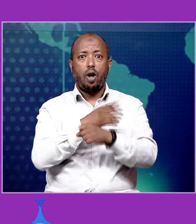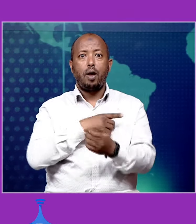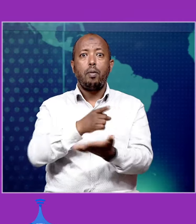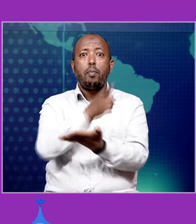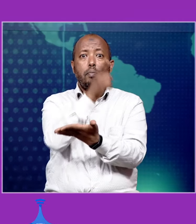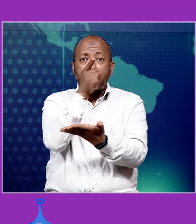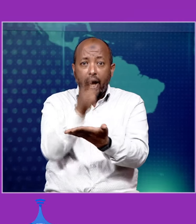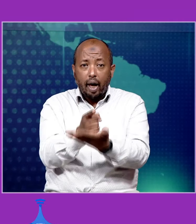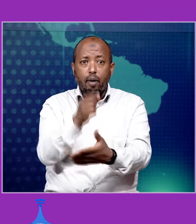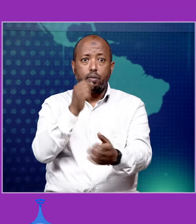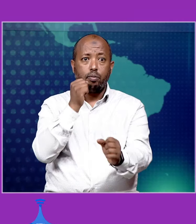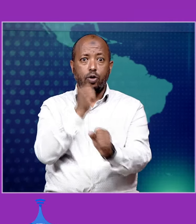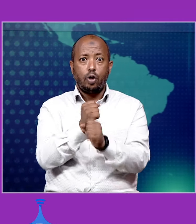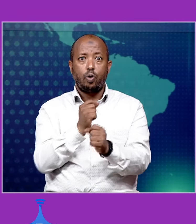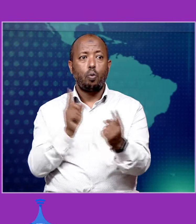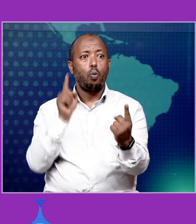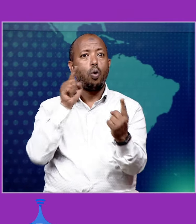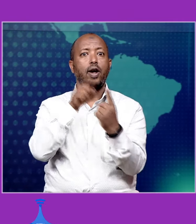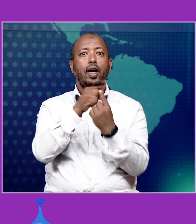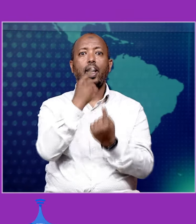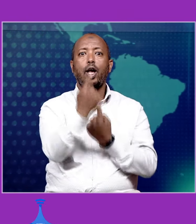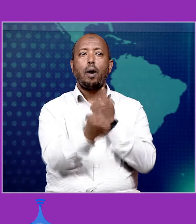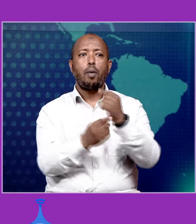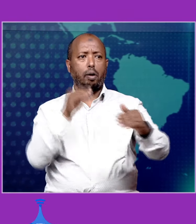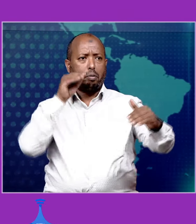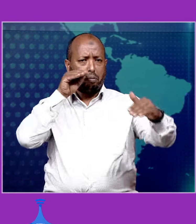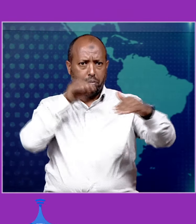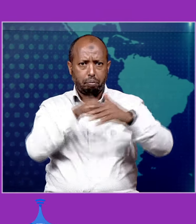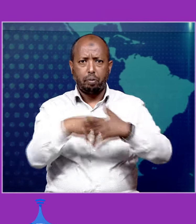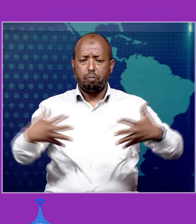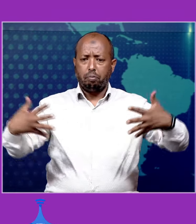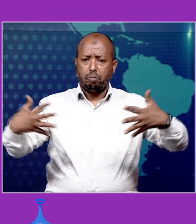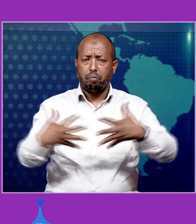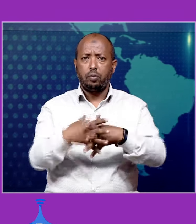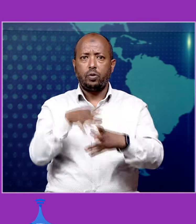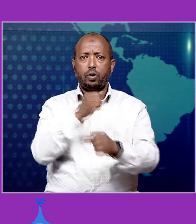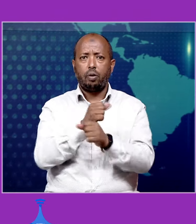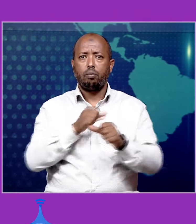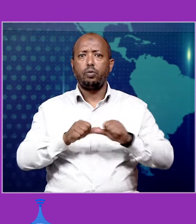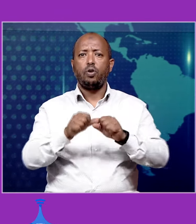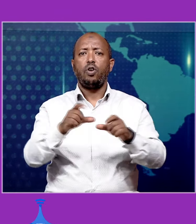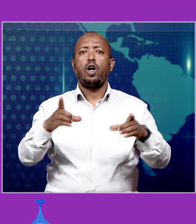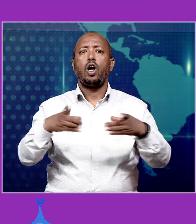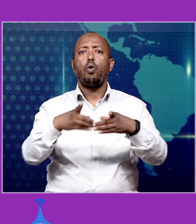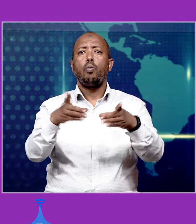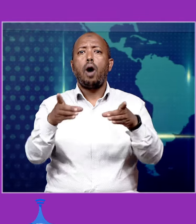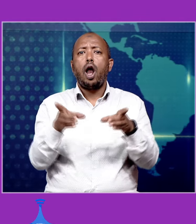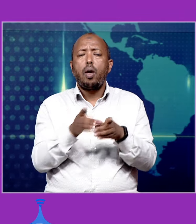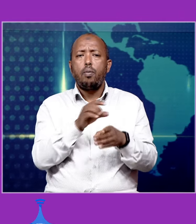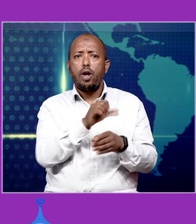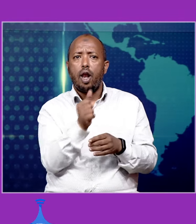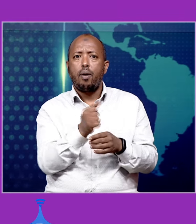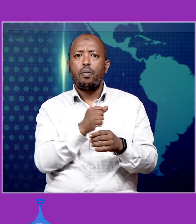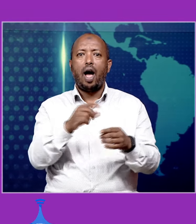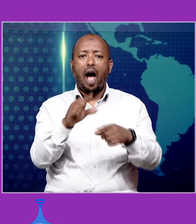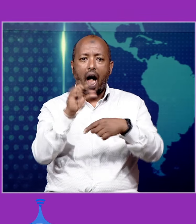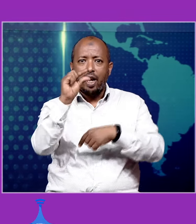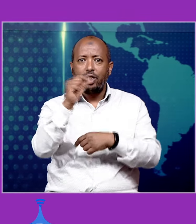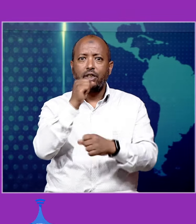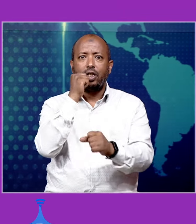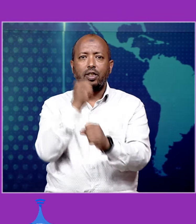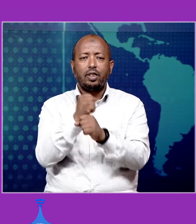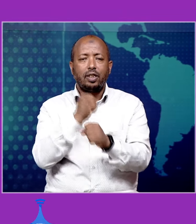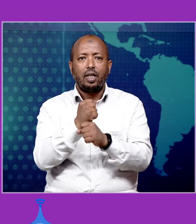میسرو و ده جبهه او عالم مک علاق علیم میچلو کوبانی آچون وی مینترپرایز آچون فترو موت آتن وی